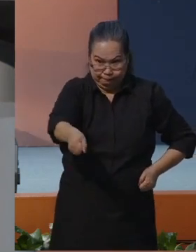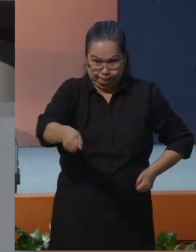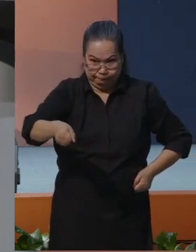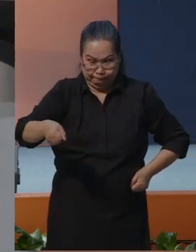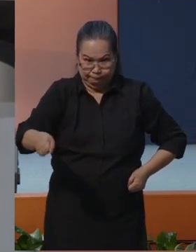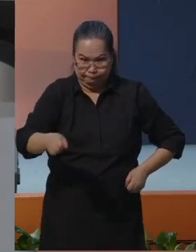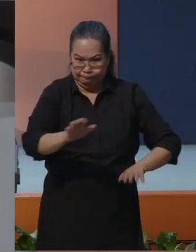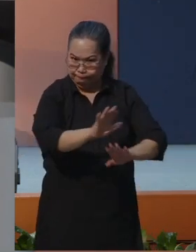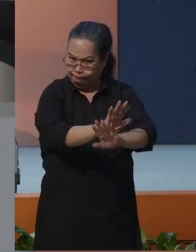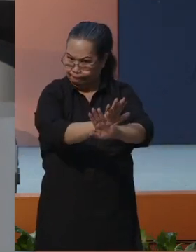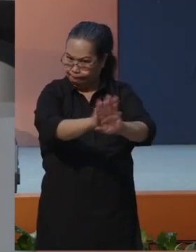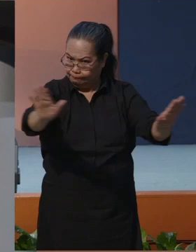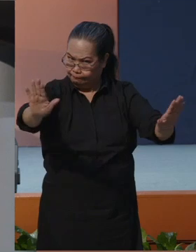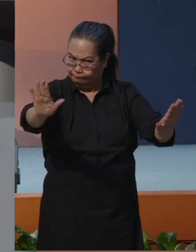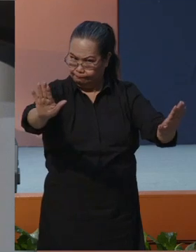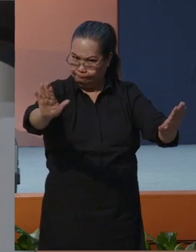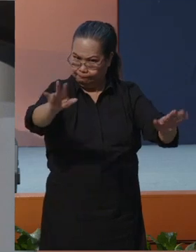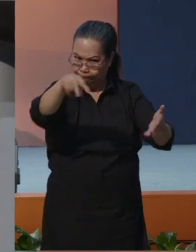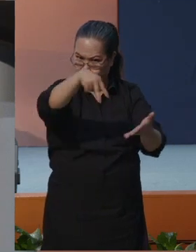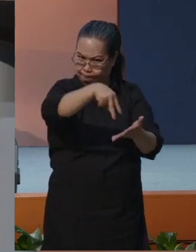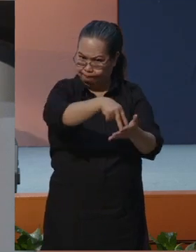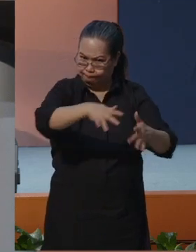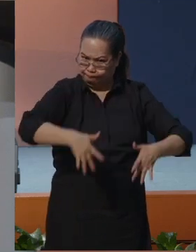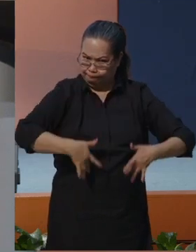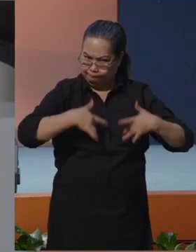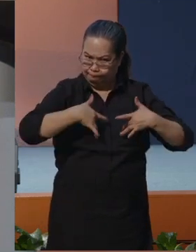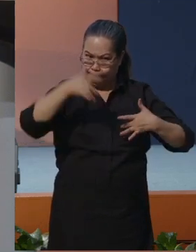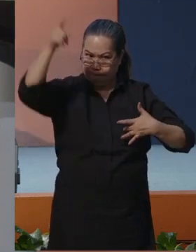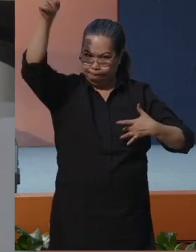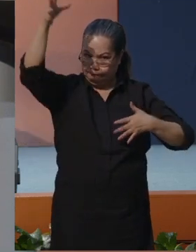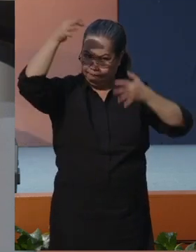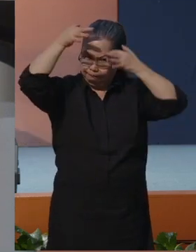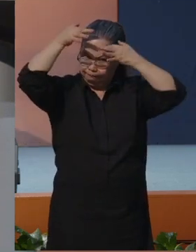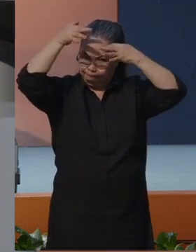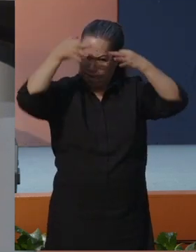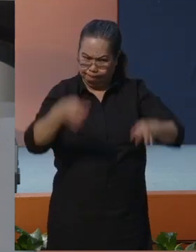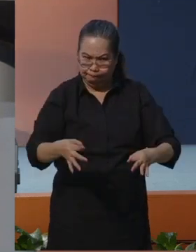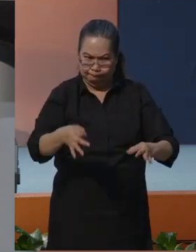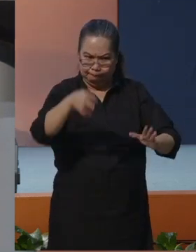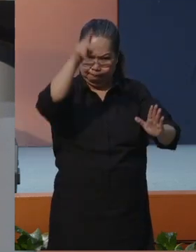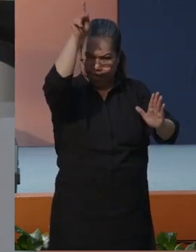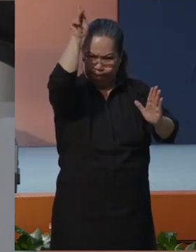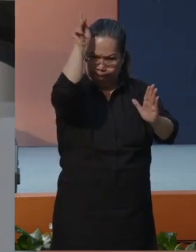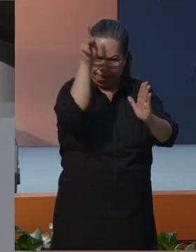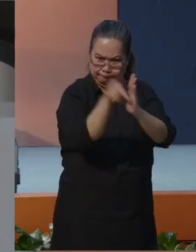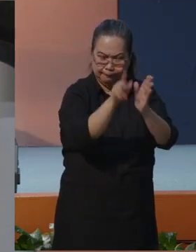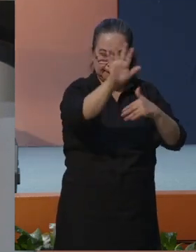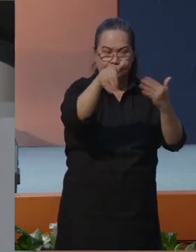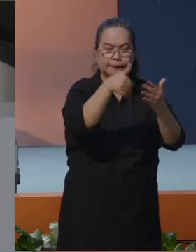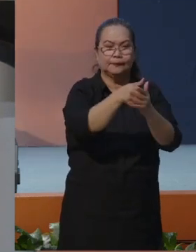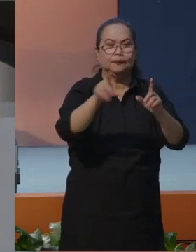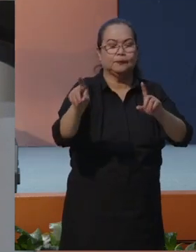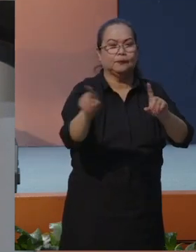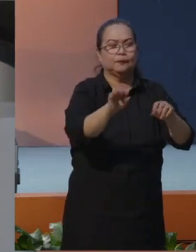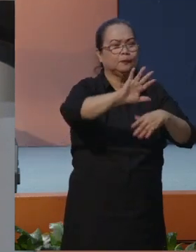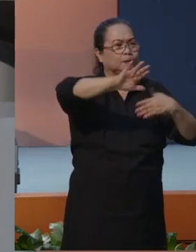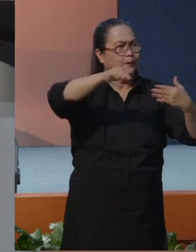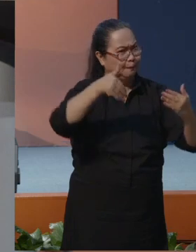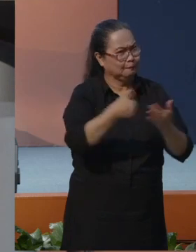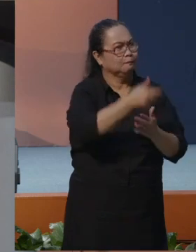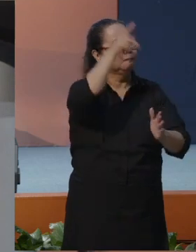Left none remaining in it. Yan po ang paghahatol ng Diyos. Did to its king as he had done to.